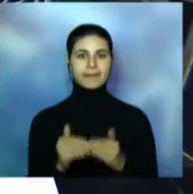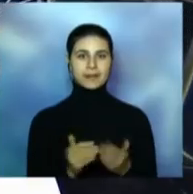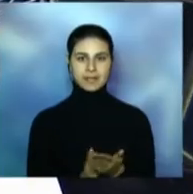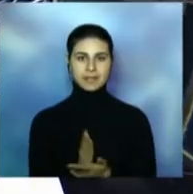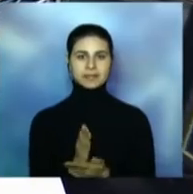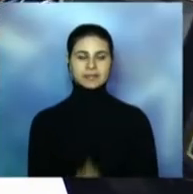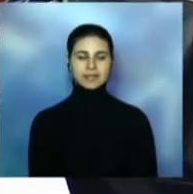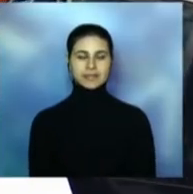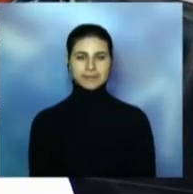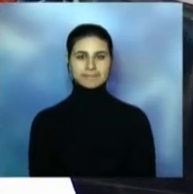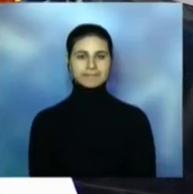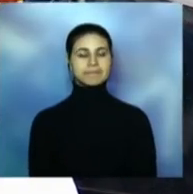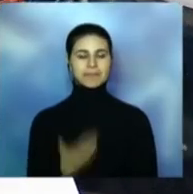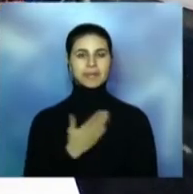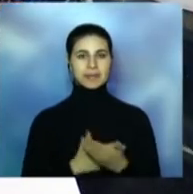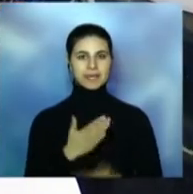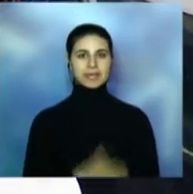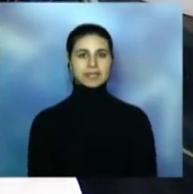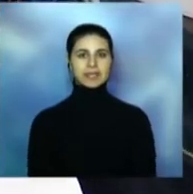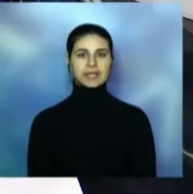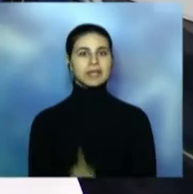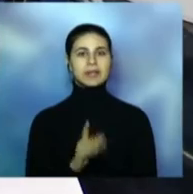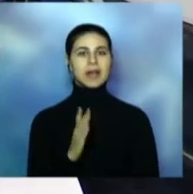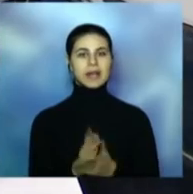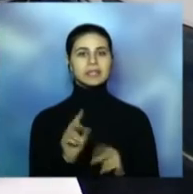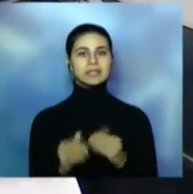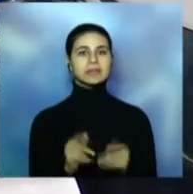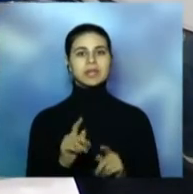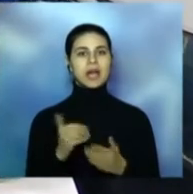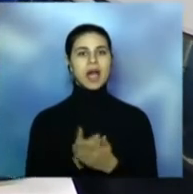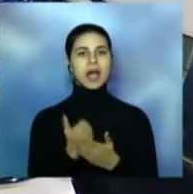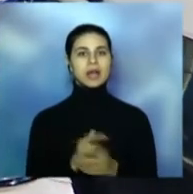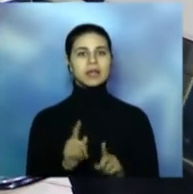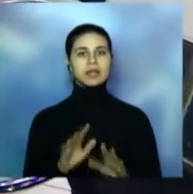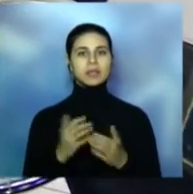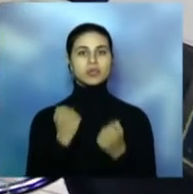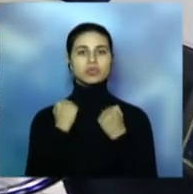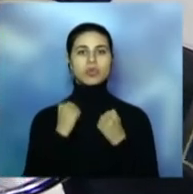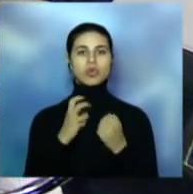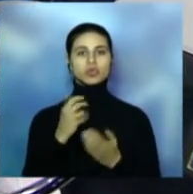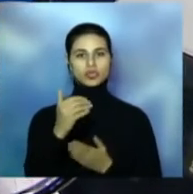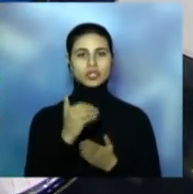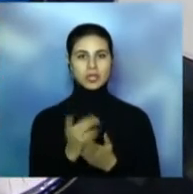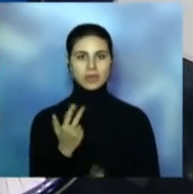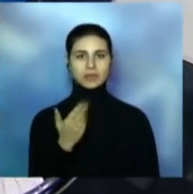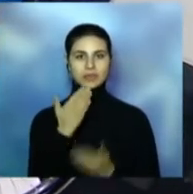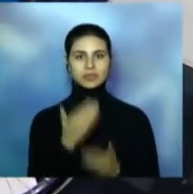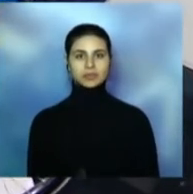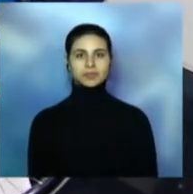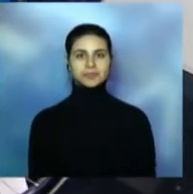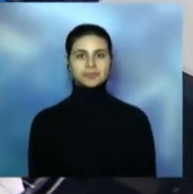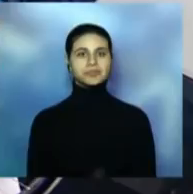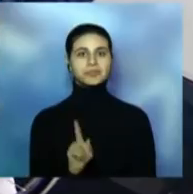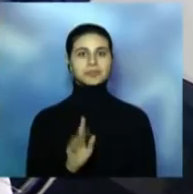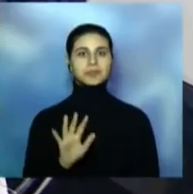წარმატებისკენ. მიხარია. რა წარმატებები გაქვთ? რაღაცა ახალი ხდება თქვენთან სპორტული შედეგების თვალსაზრისით? რა